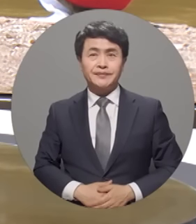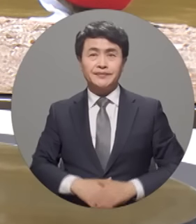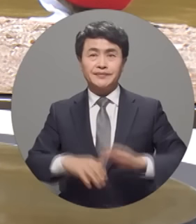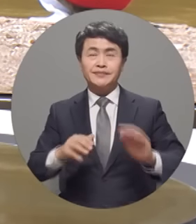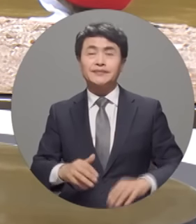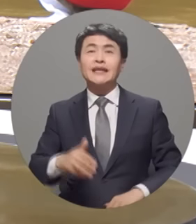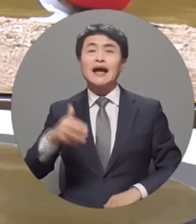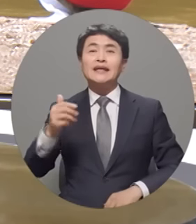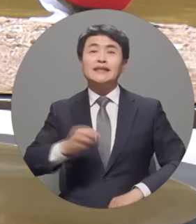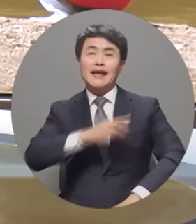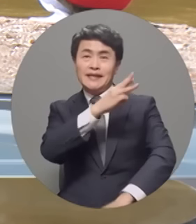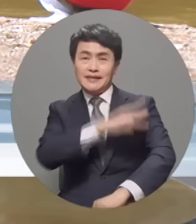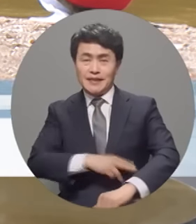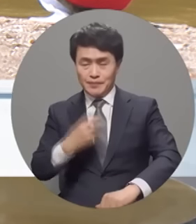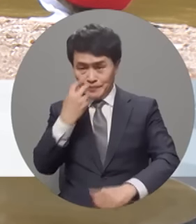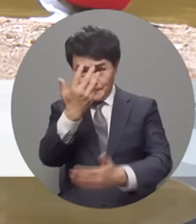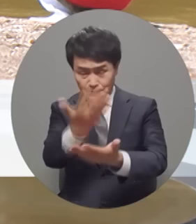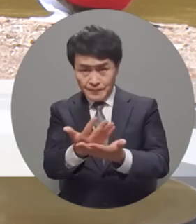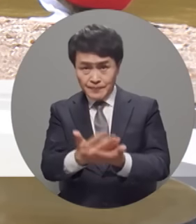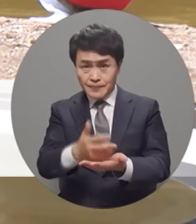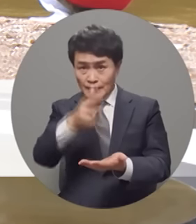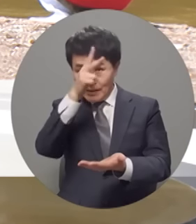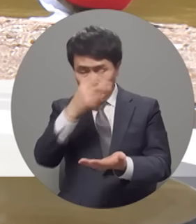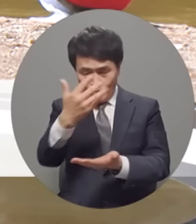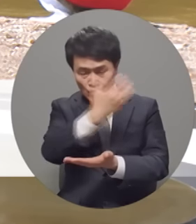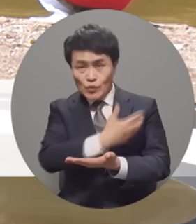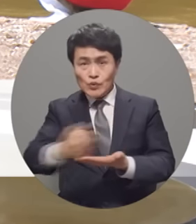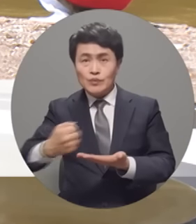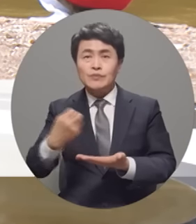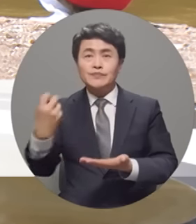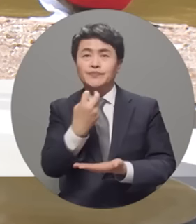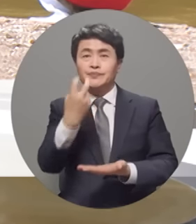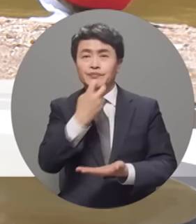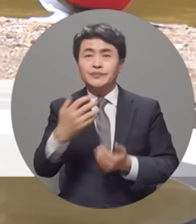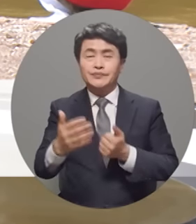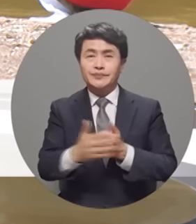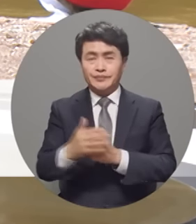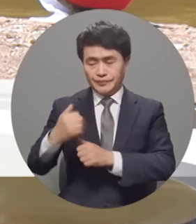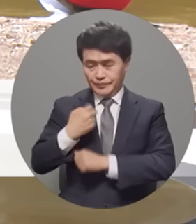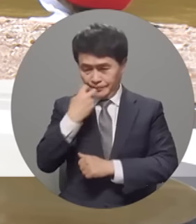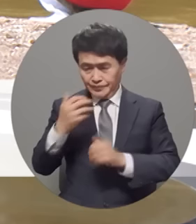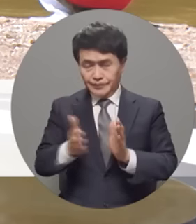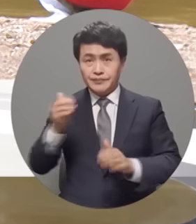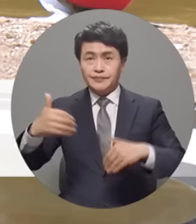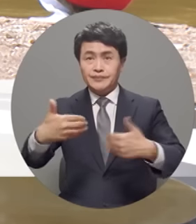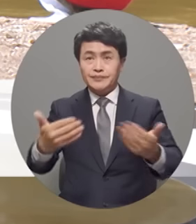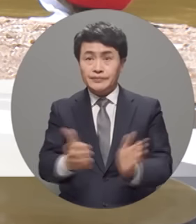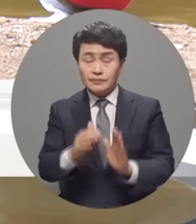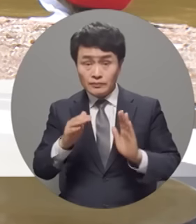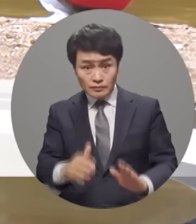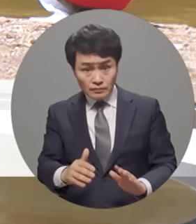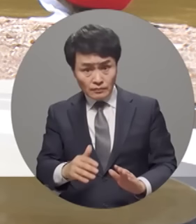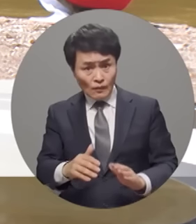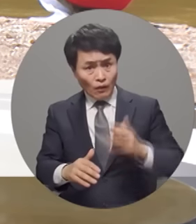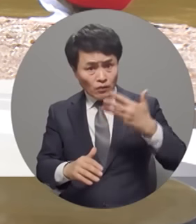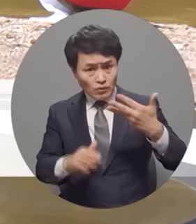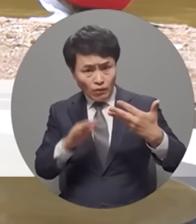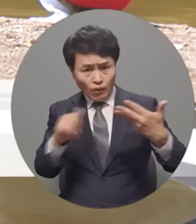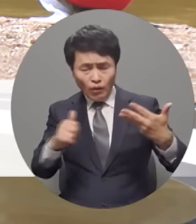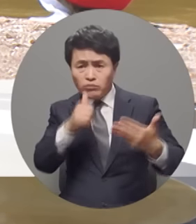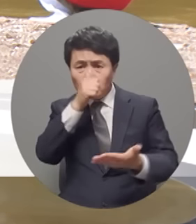최상병 순직 사건 수사 기록을 경찰에서 회수해 재검토했던 국방부 조사본부는 당초 수사단이 8명으로 봤던